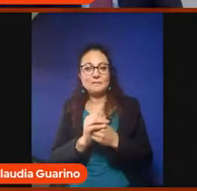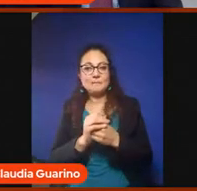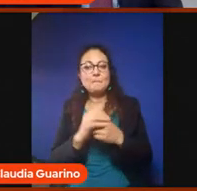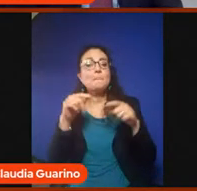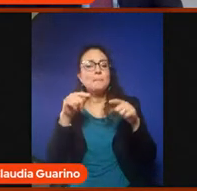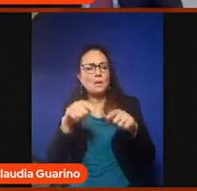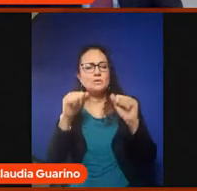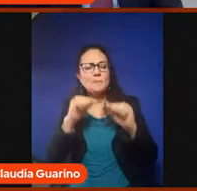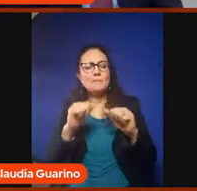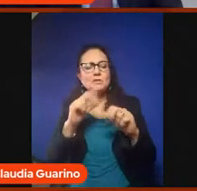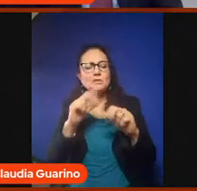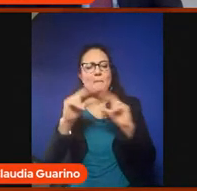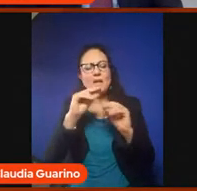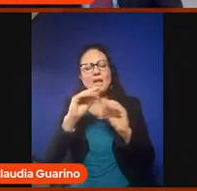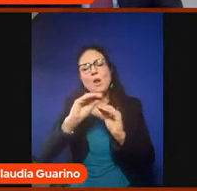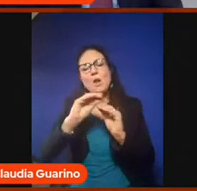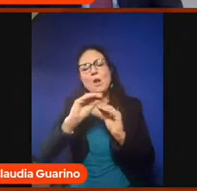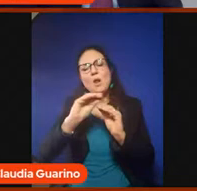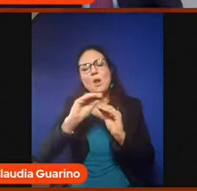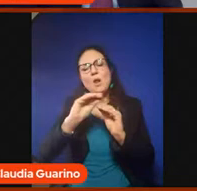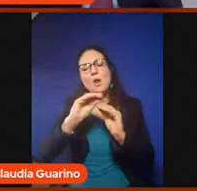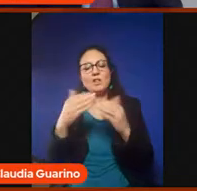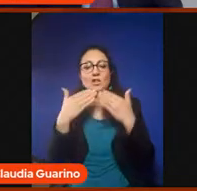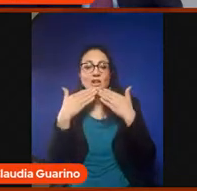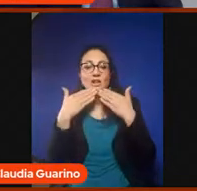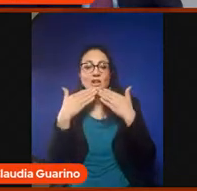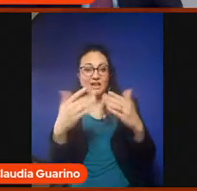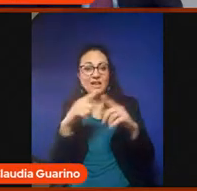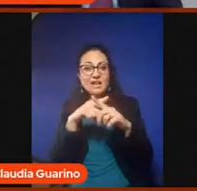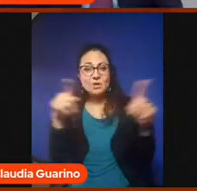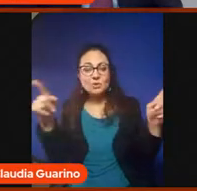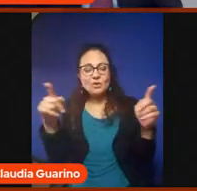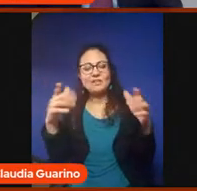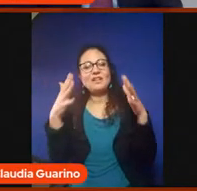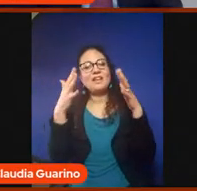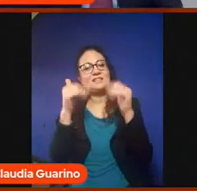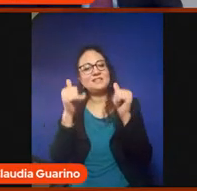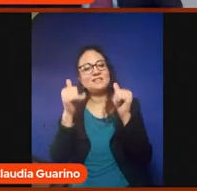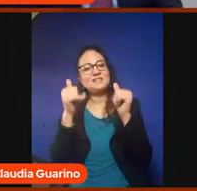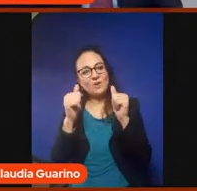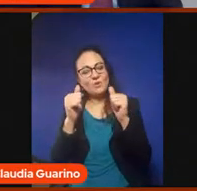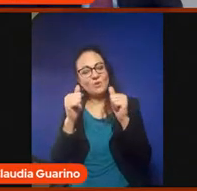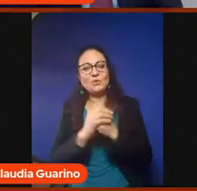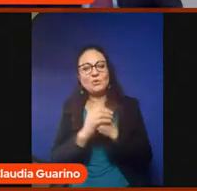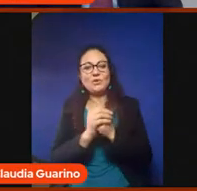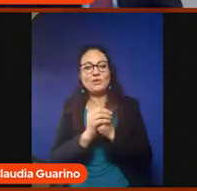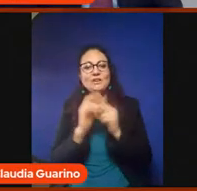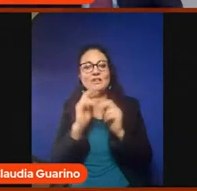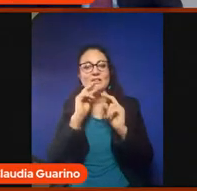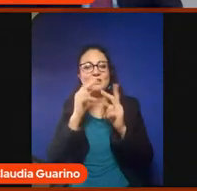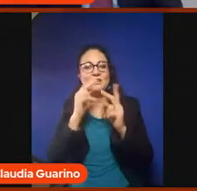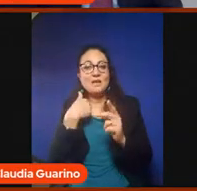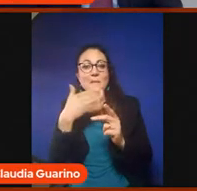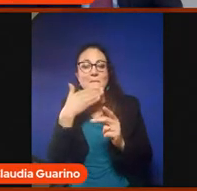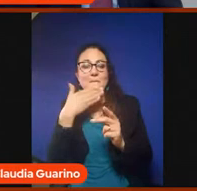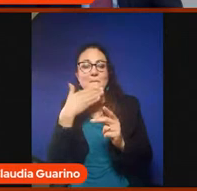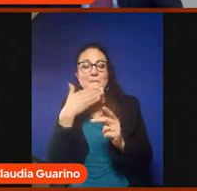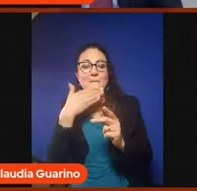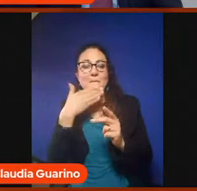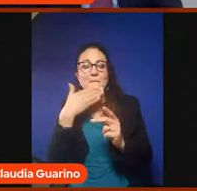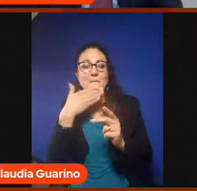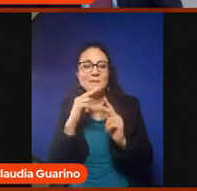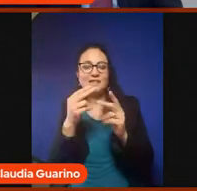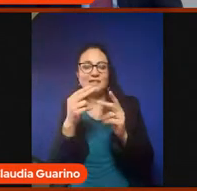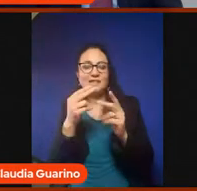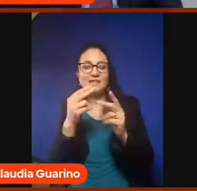Ringrazio tutti. Vi saluto, mi permetto di ascoltare, di qualche modo riprendere una riflessione del